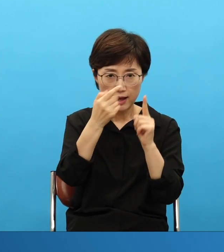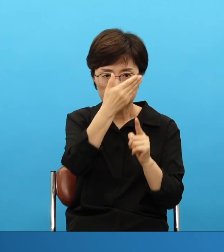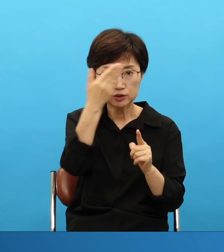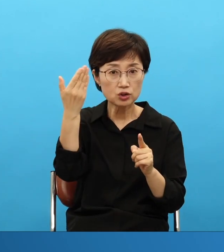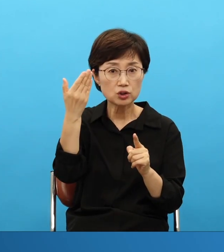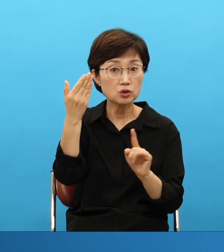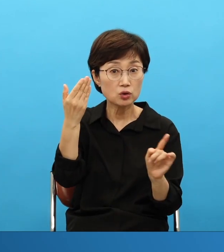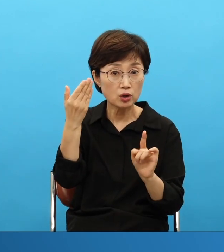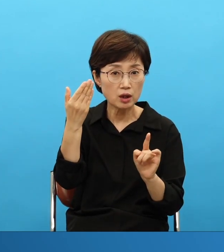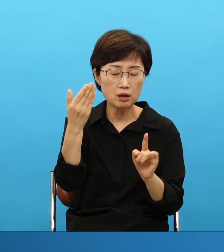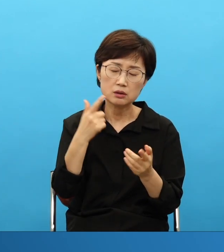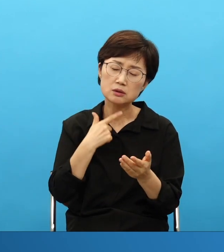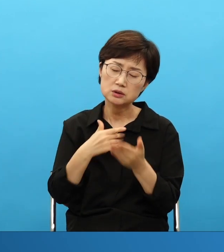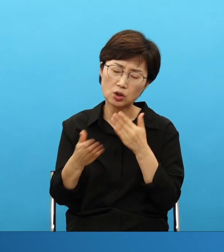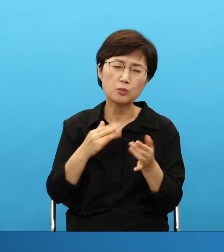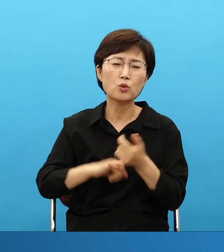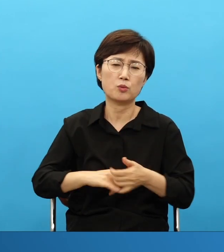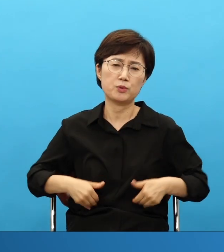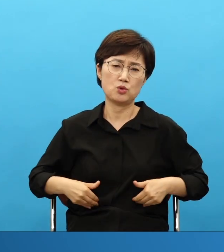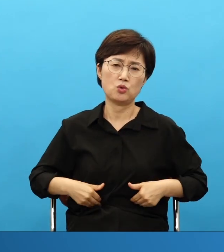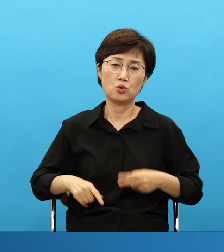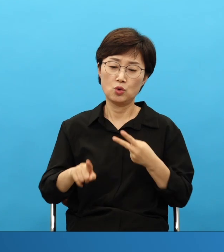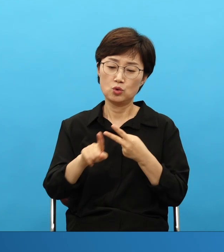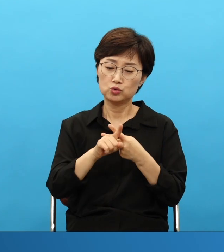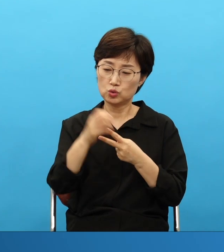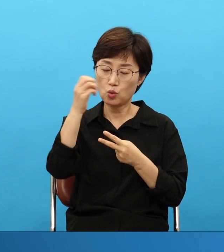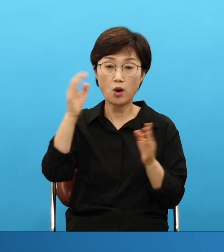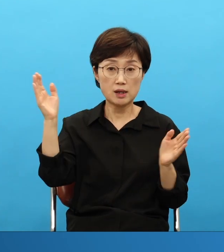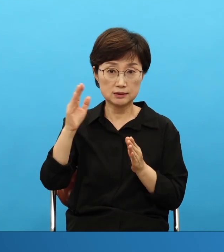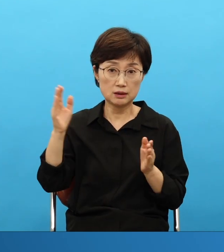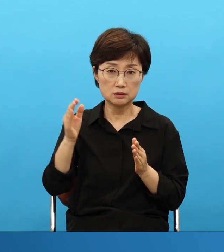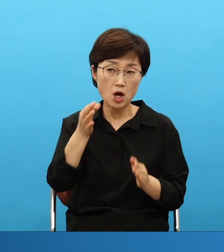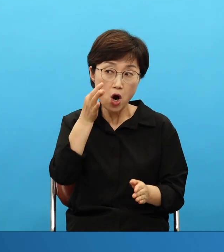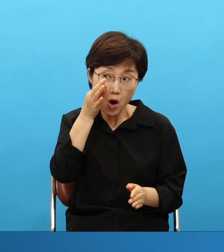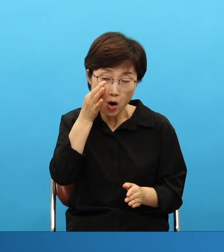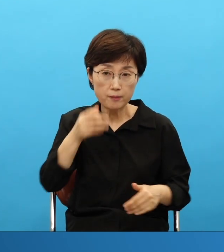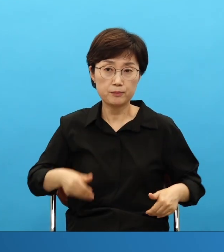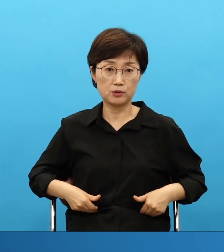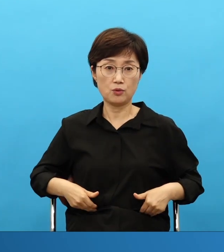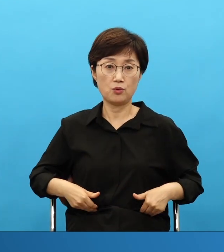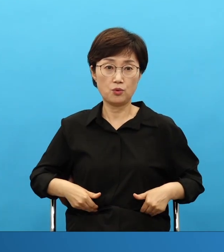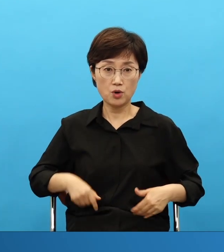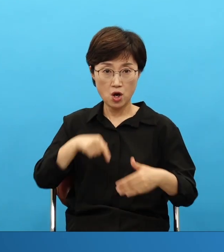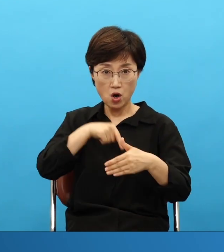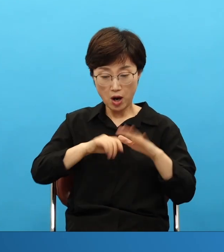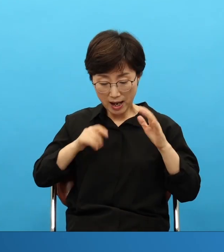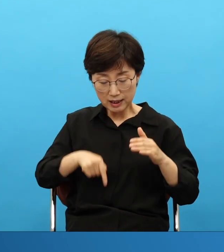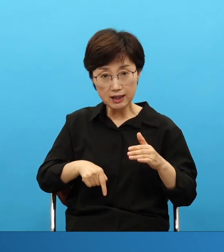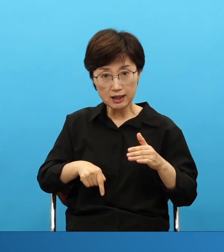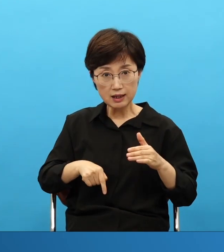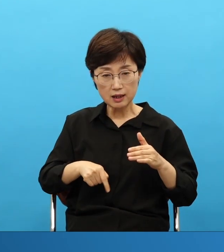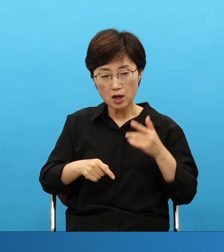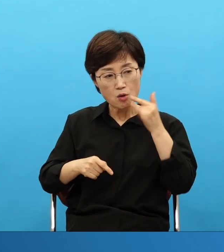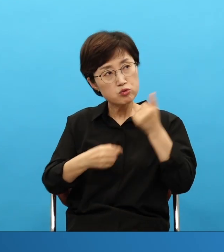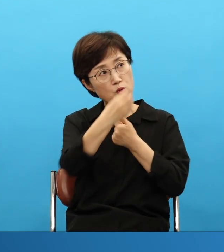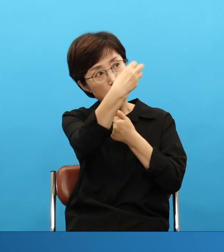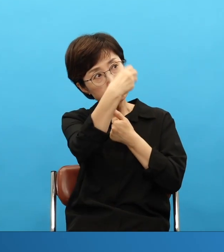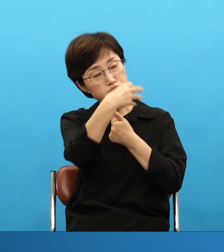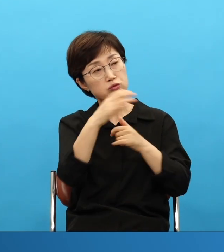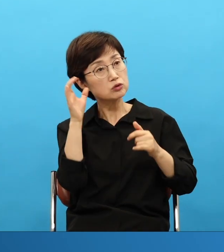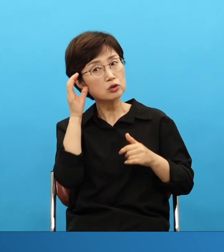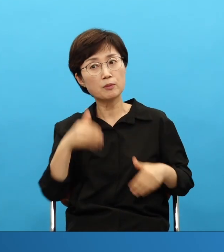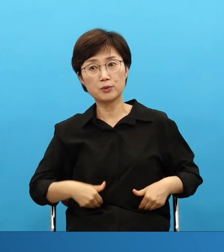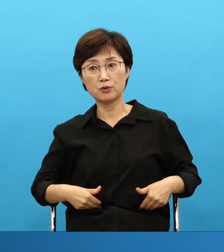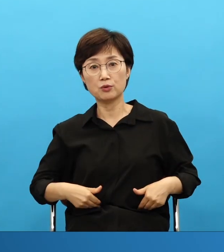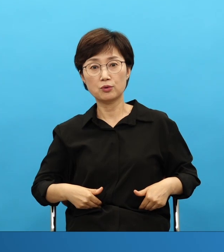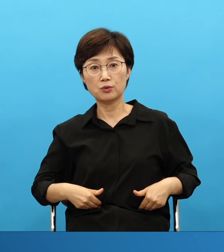어떻게해야죠들은 는 거 중고등학생들은 보야 되는 거고요 태은 전달되지는 겁니다 그